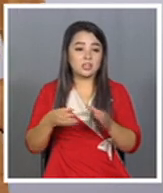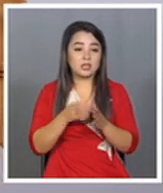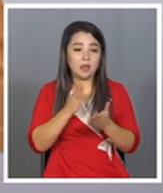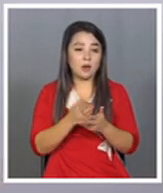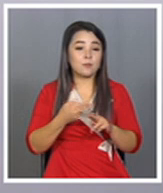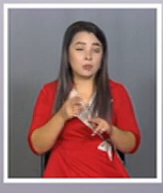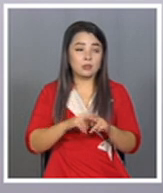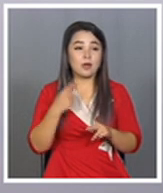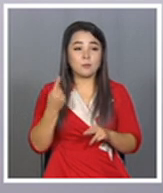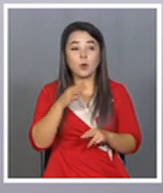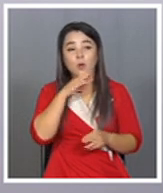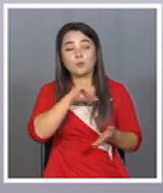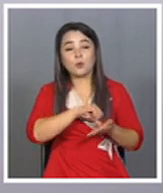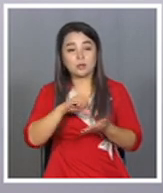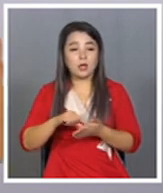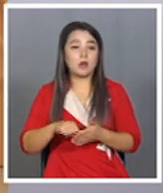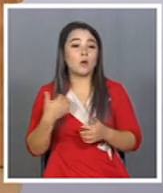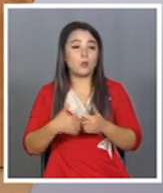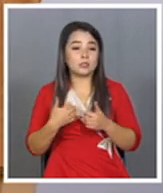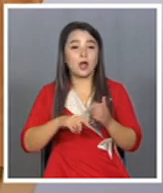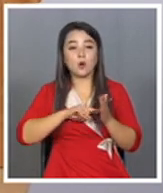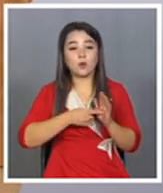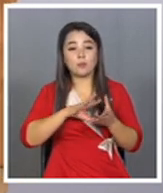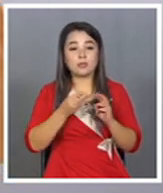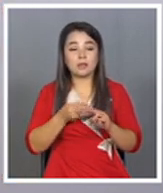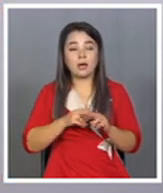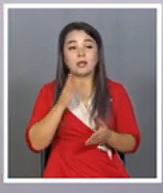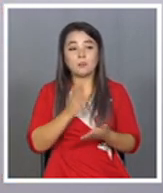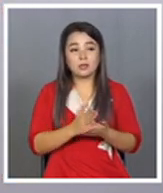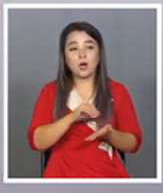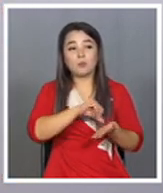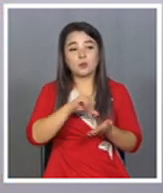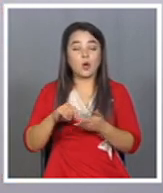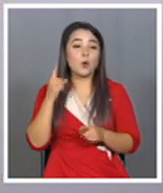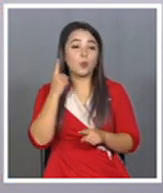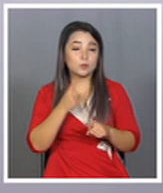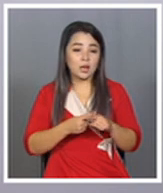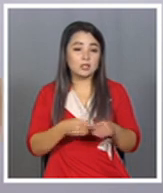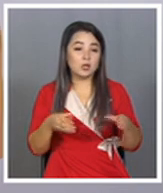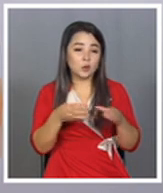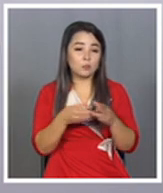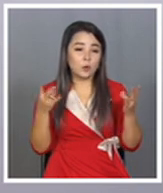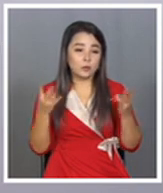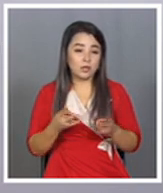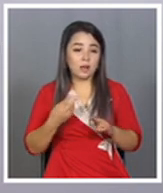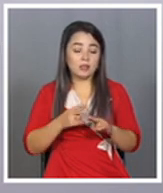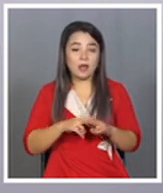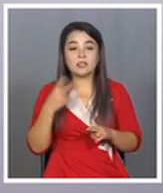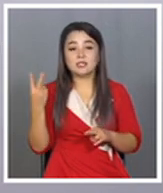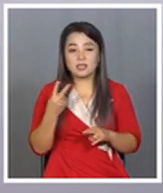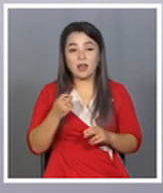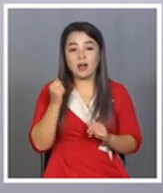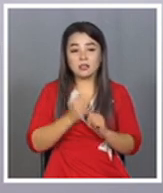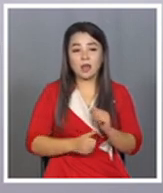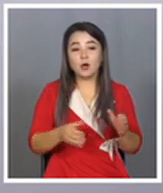Бірінші, көп мүшенің ортақ көбейткіштері бар мүшелерін қосылғыштарға топтау керек. Екінші,